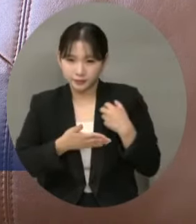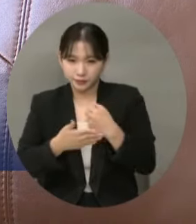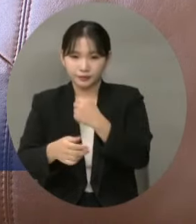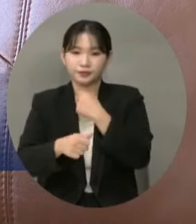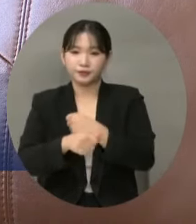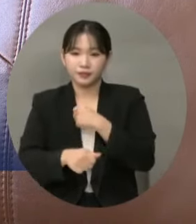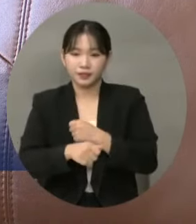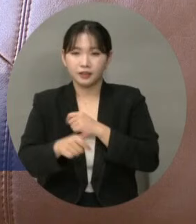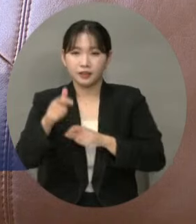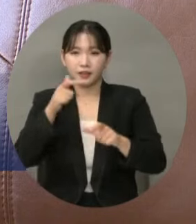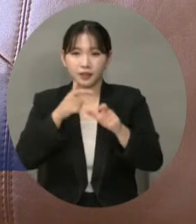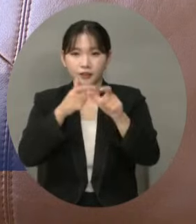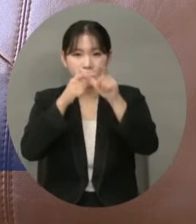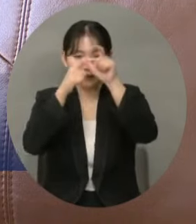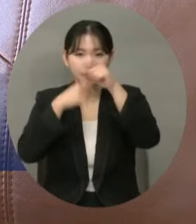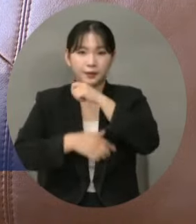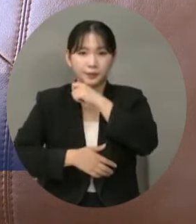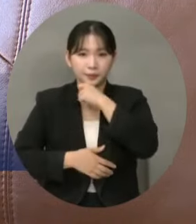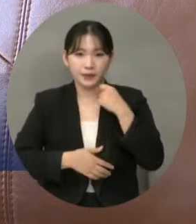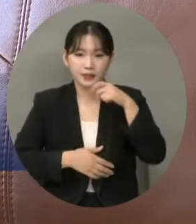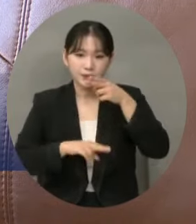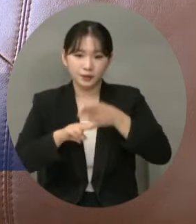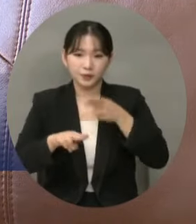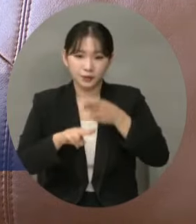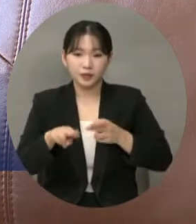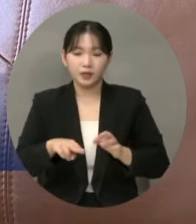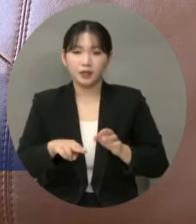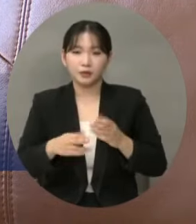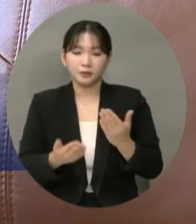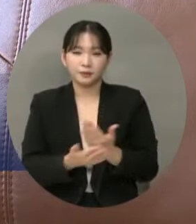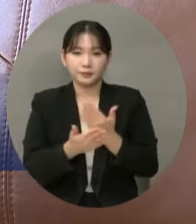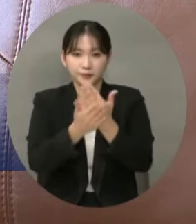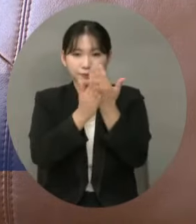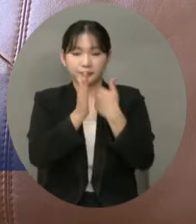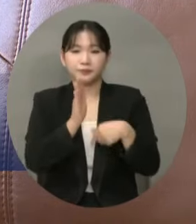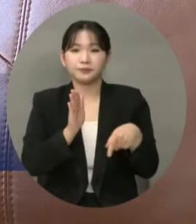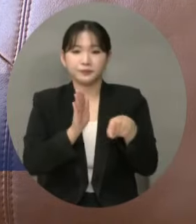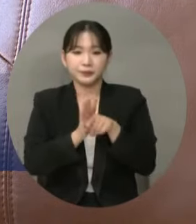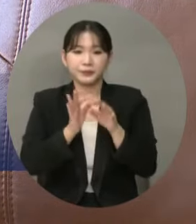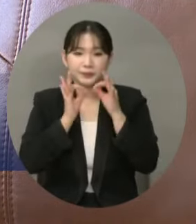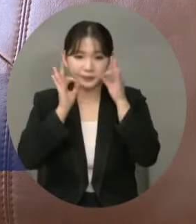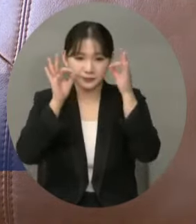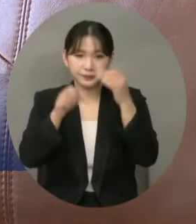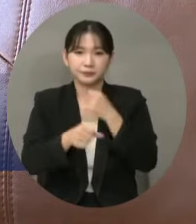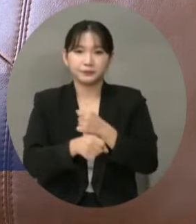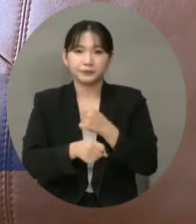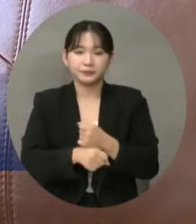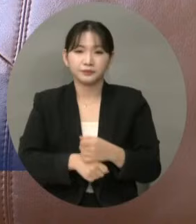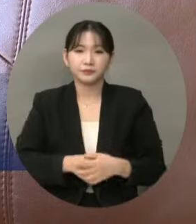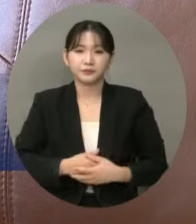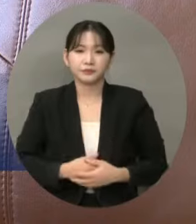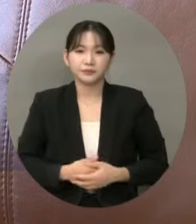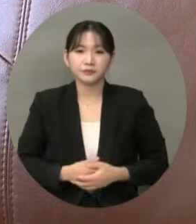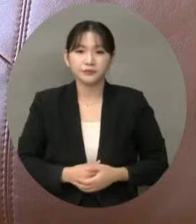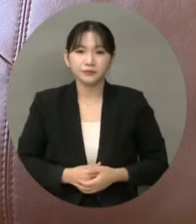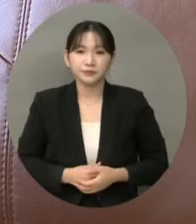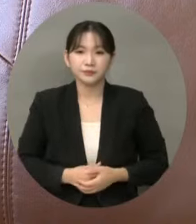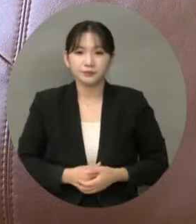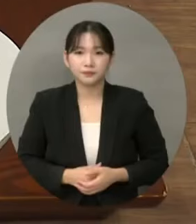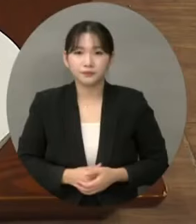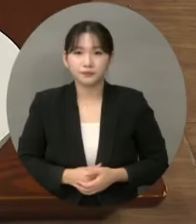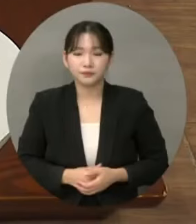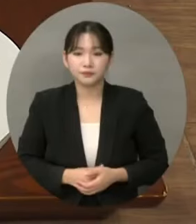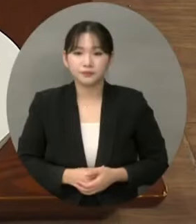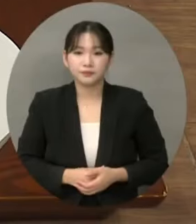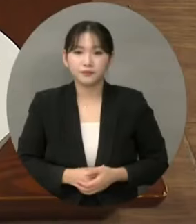더 맛있게 이제 보존하고 더 맛있는 음식으로 승화할 수 있도록